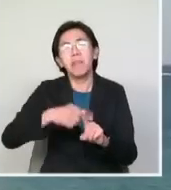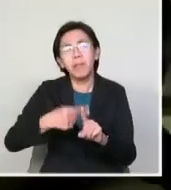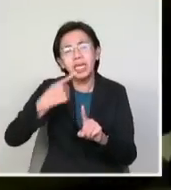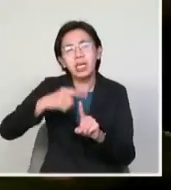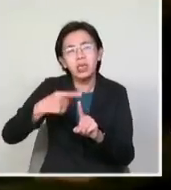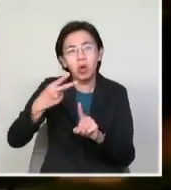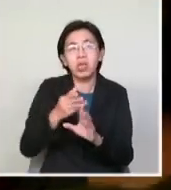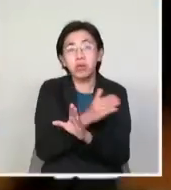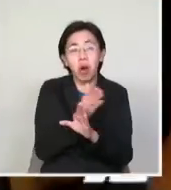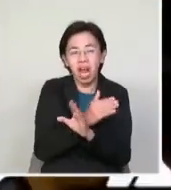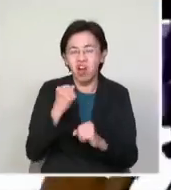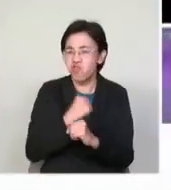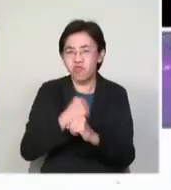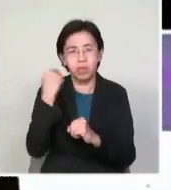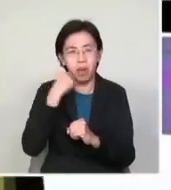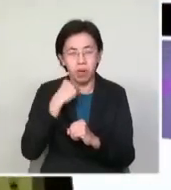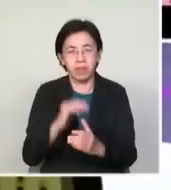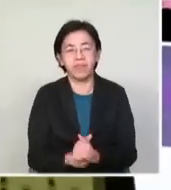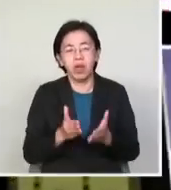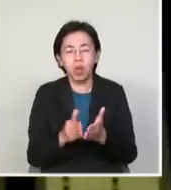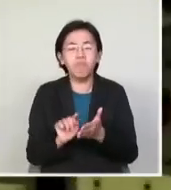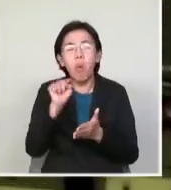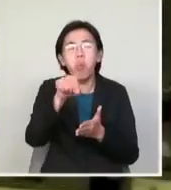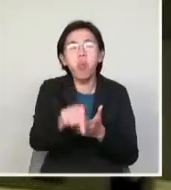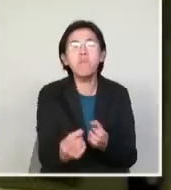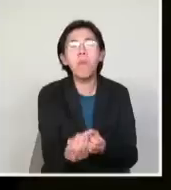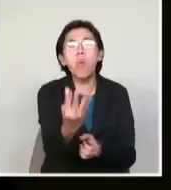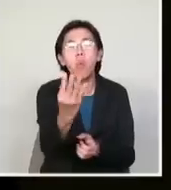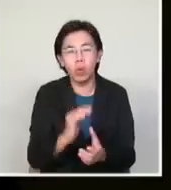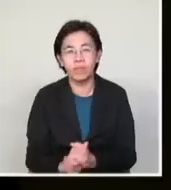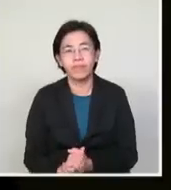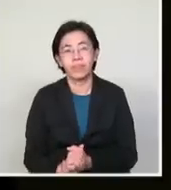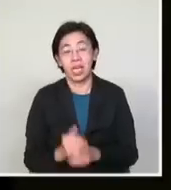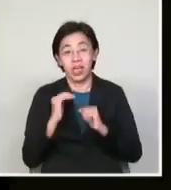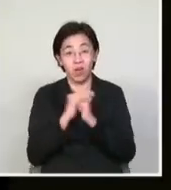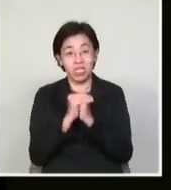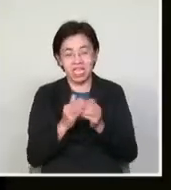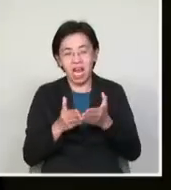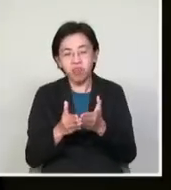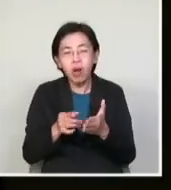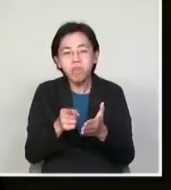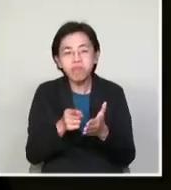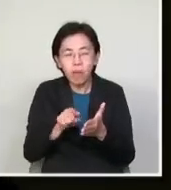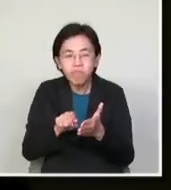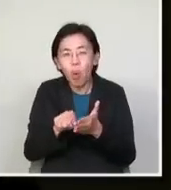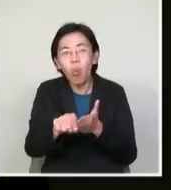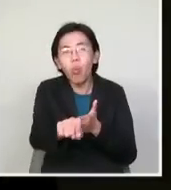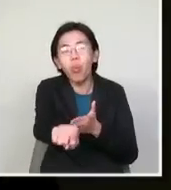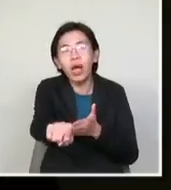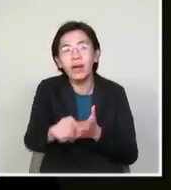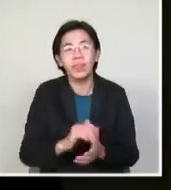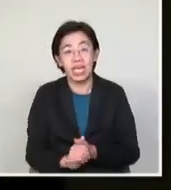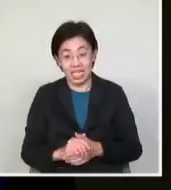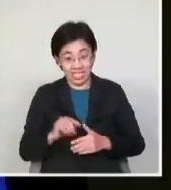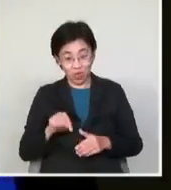มาคือซ้อมรบไม่หยุดไม่หย่อนเลยนะคะเรียกว่าล่าสุดนี้ค่ะที่เป็นประเด็นเกิดขึ้นก็คือจีนได้มีการยิงขีปนาวุธจากแผ่นดิน